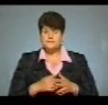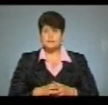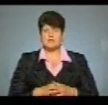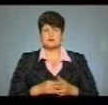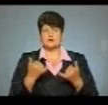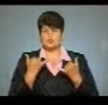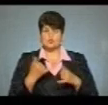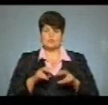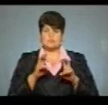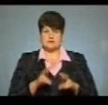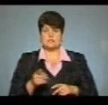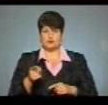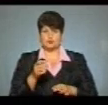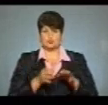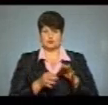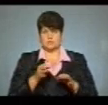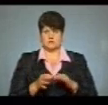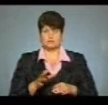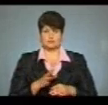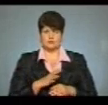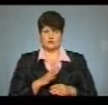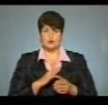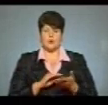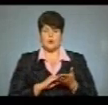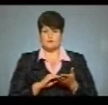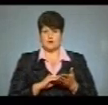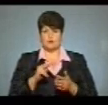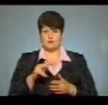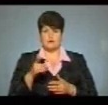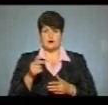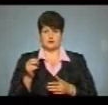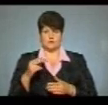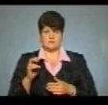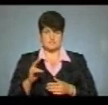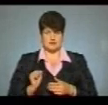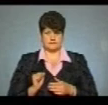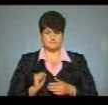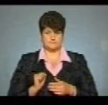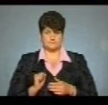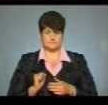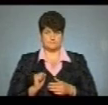в Тернопільському міськрайонному суді була наша кореспондентка Любов Гадомська. Вона розповість про це більше.